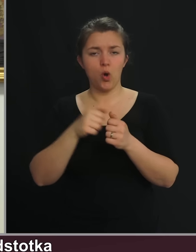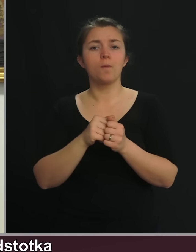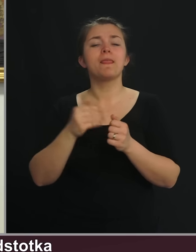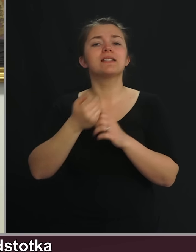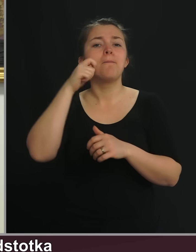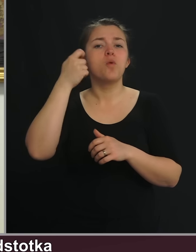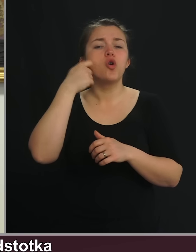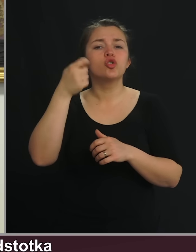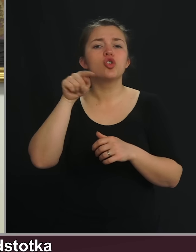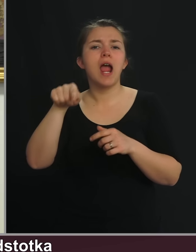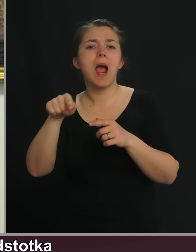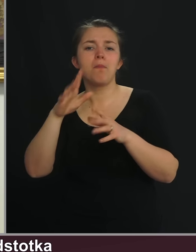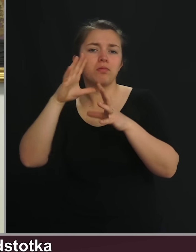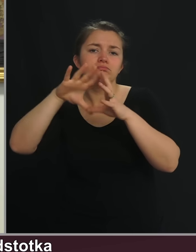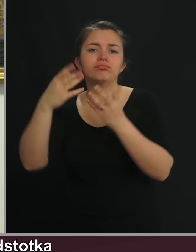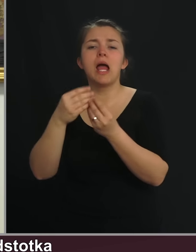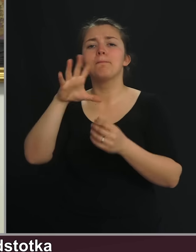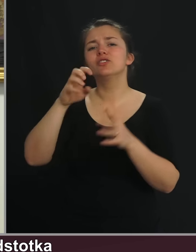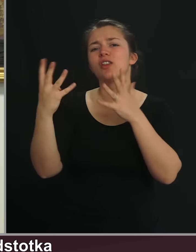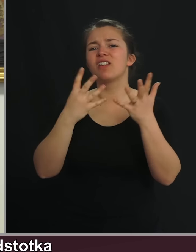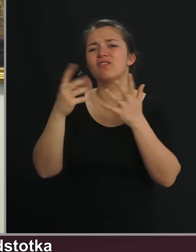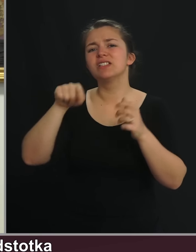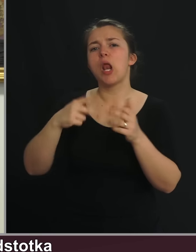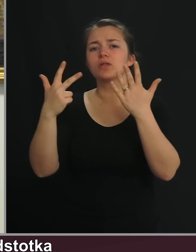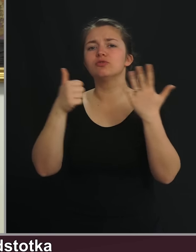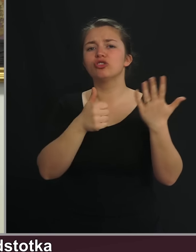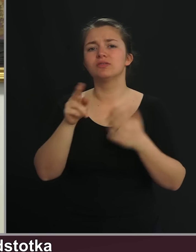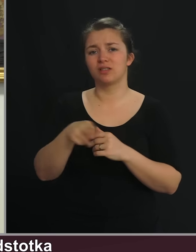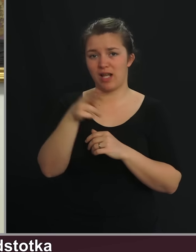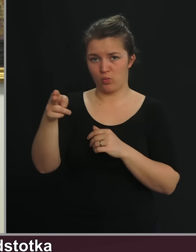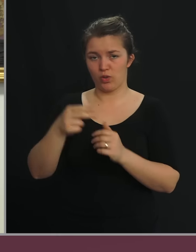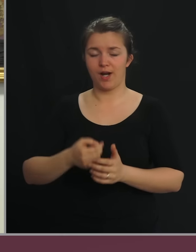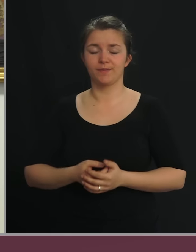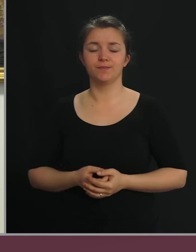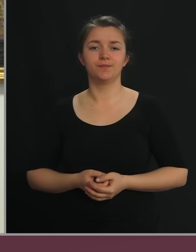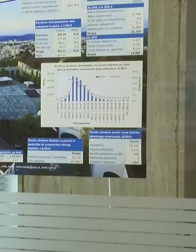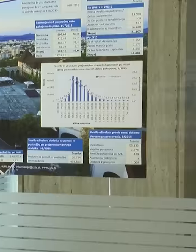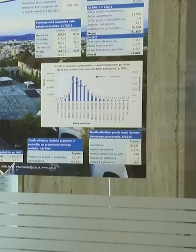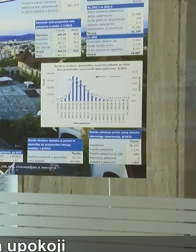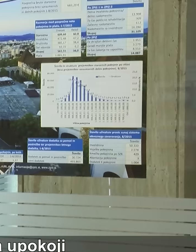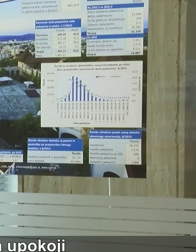pa 57,25 odstotkov in bi znašala 599,68 evra.